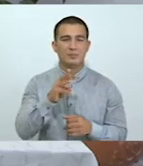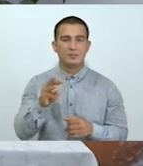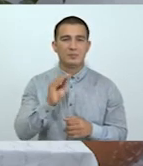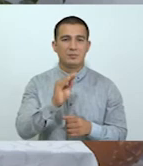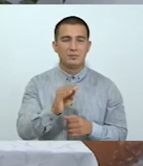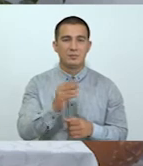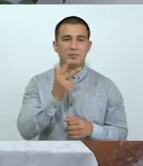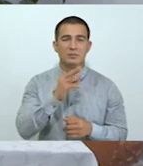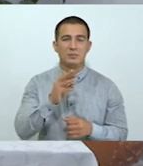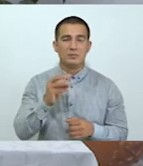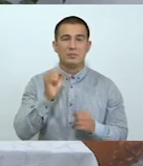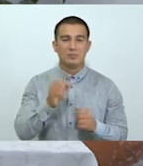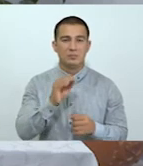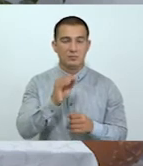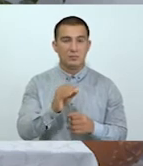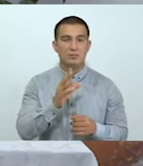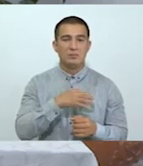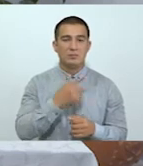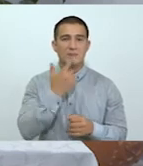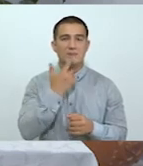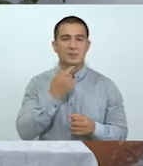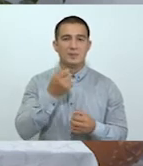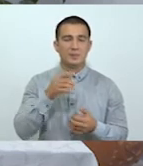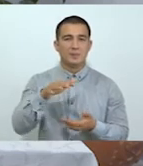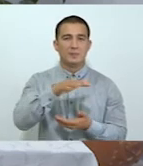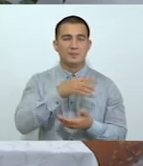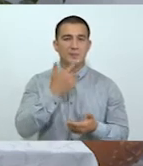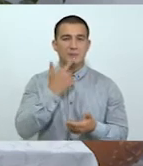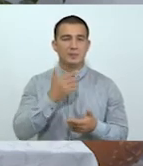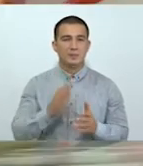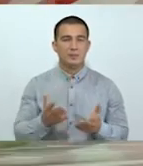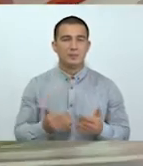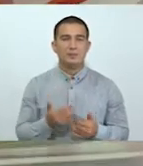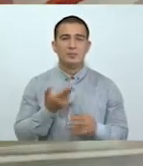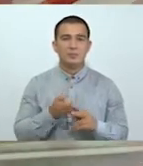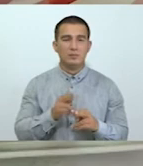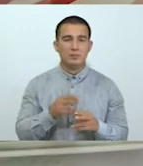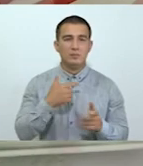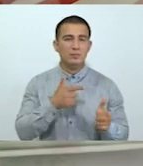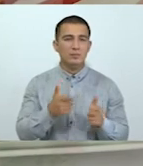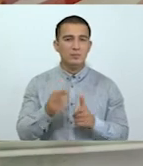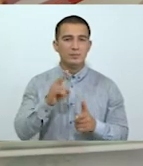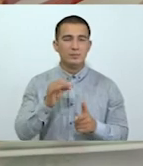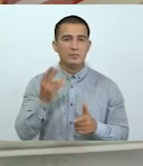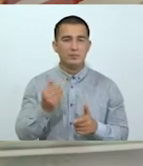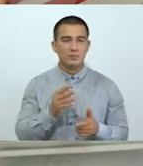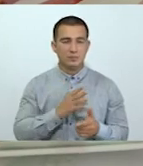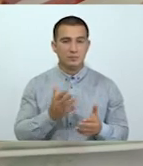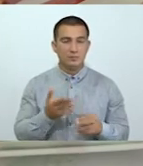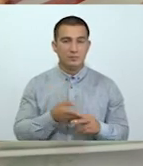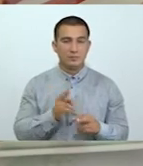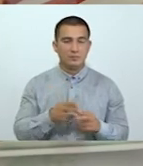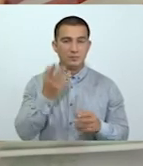daqiqaga qo'yib, ustini ozgina qizartirib olamiz. Ana endi tayyor pitsamizni dasturxonga